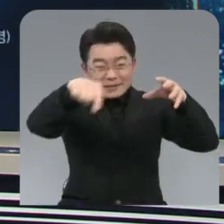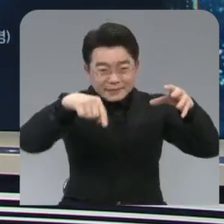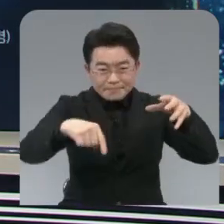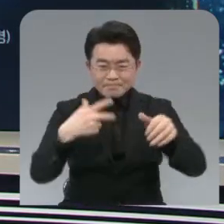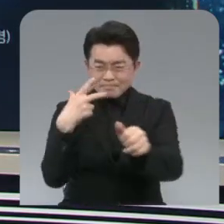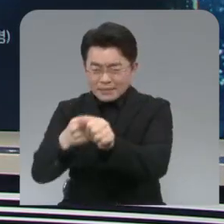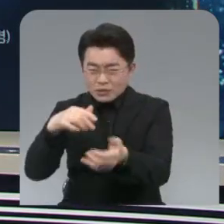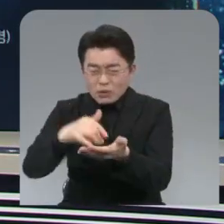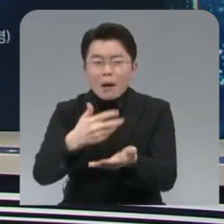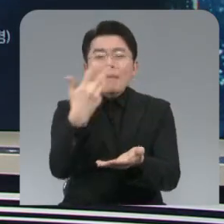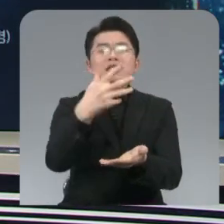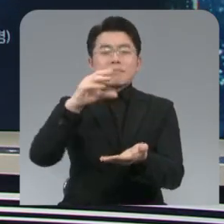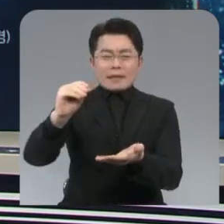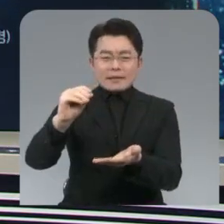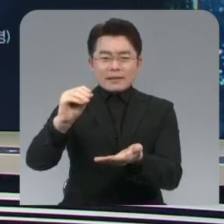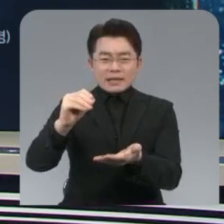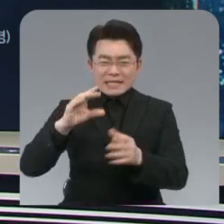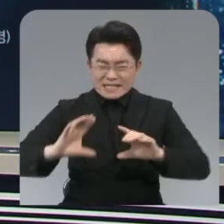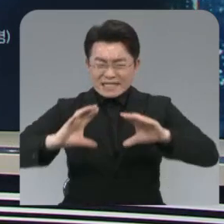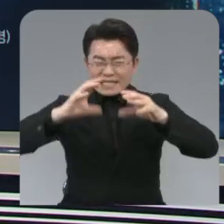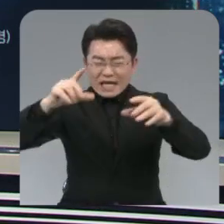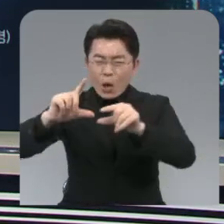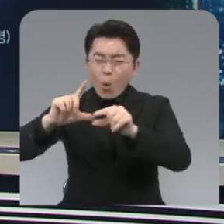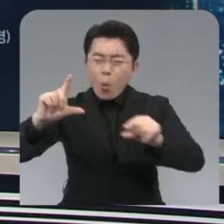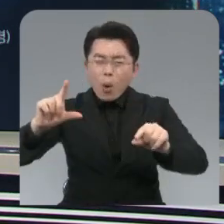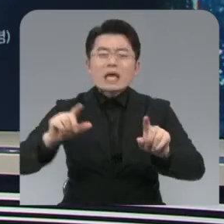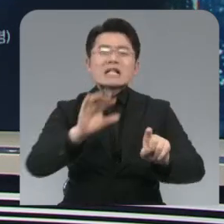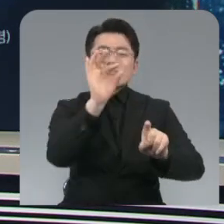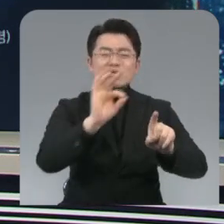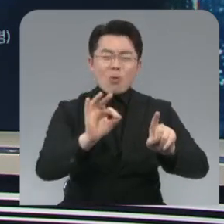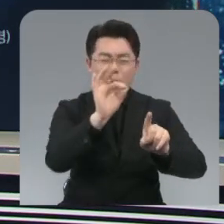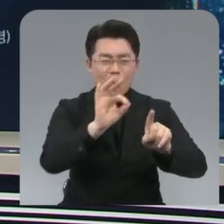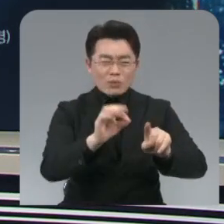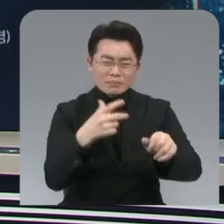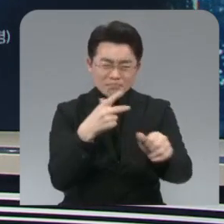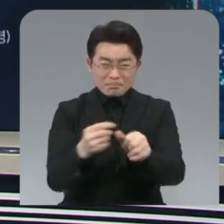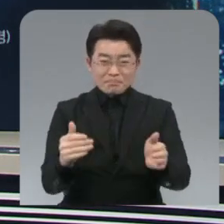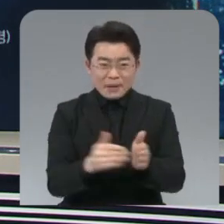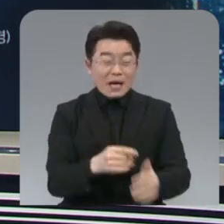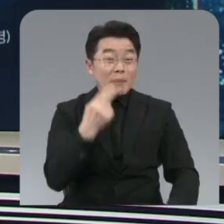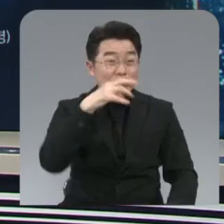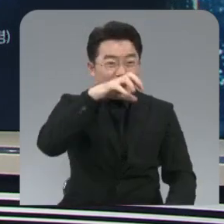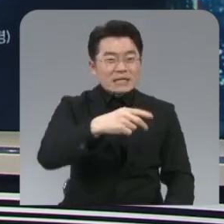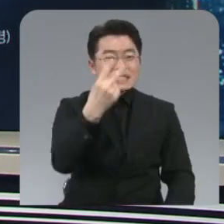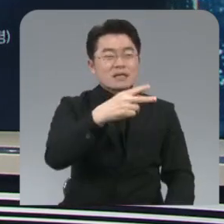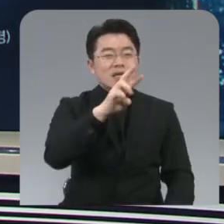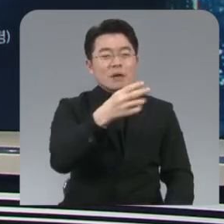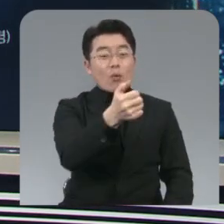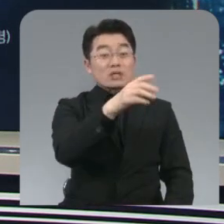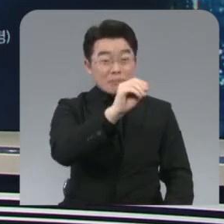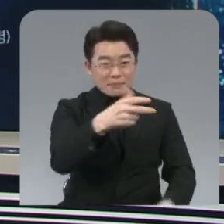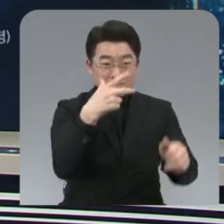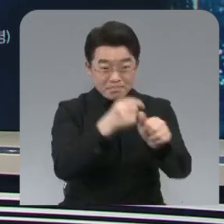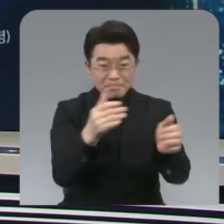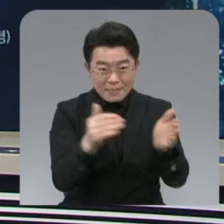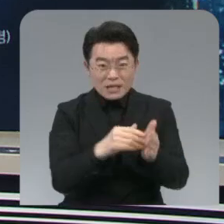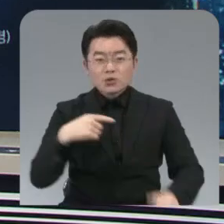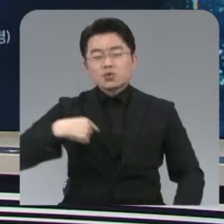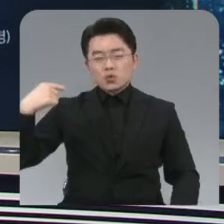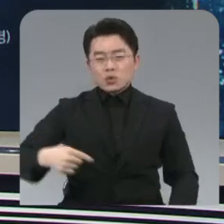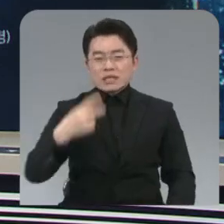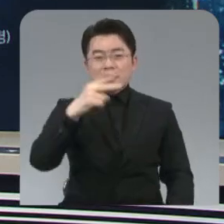접종자는 8천만 명, 이제 세계 인구의 1%를 넘어섰습니다. 미국이 2,350여만 명,